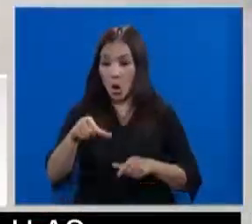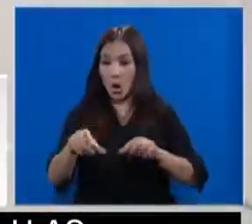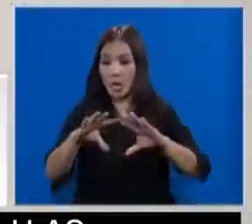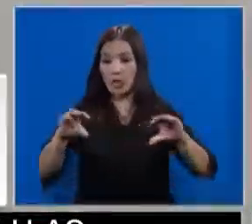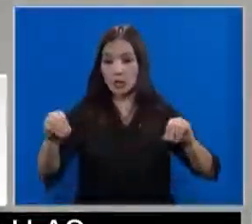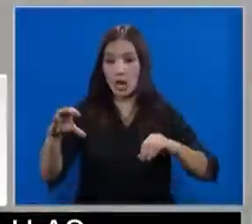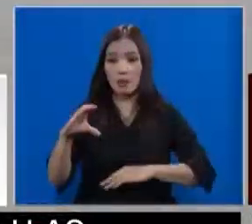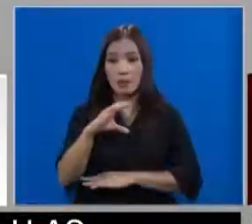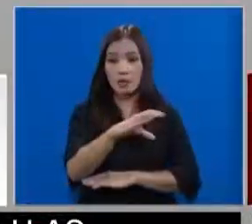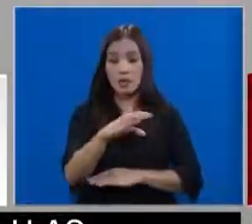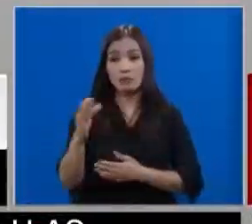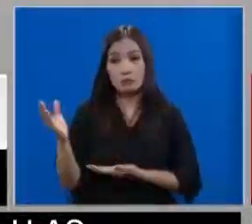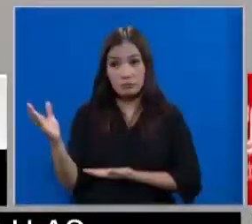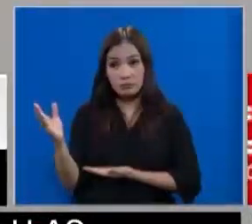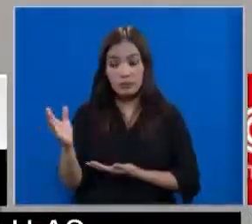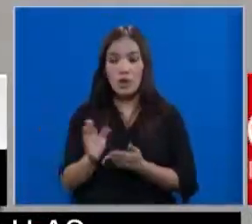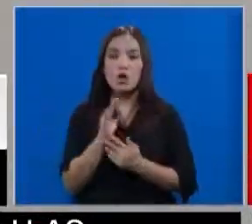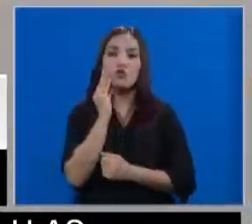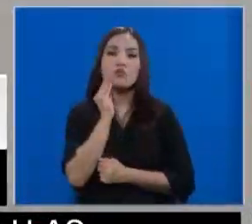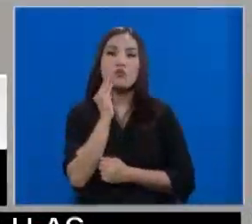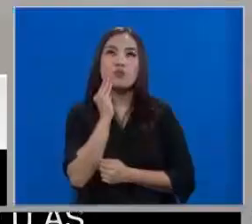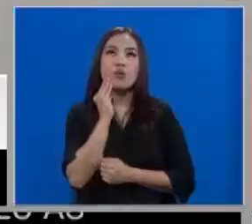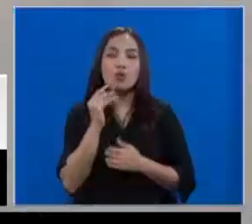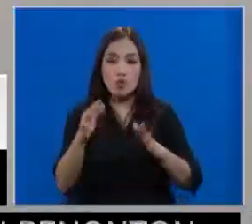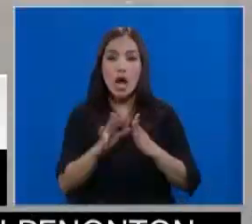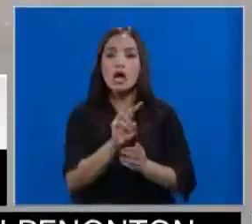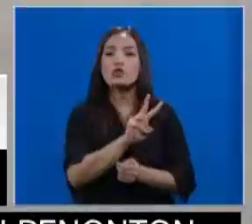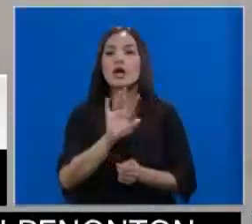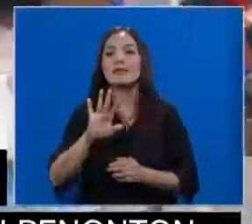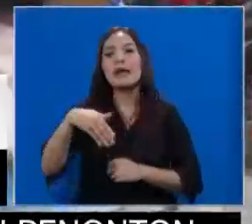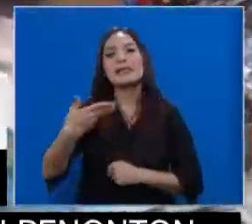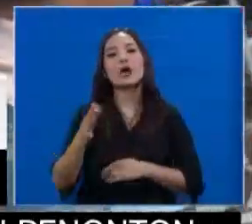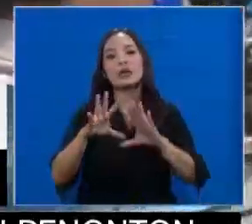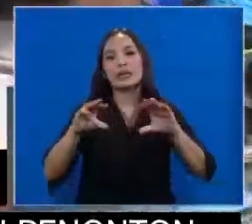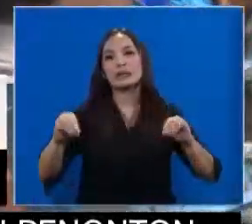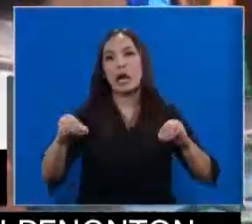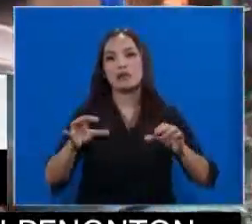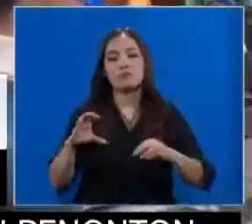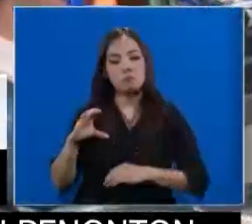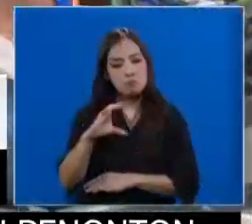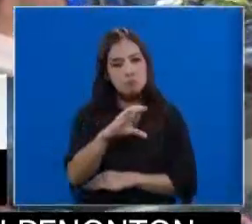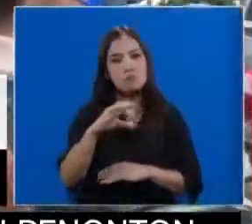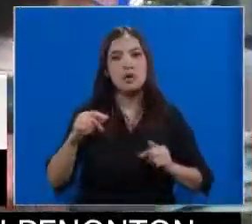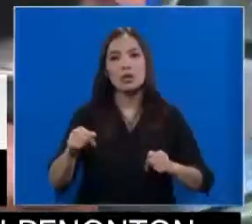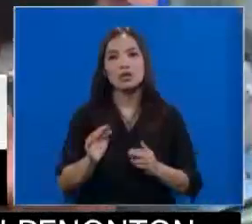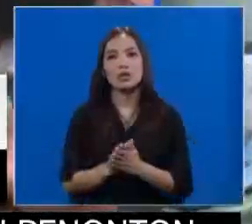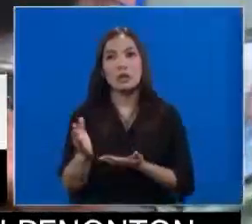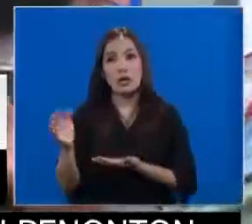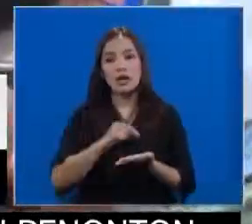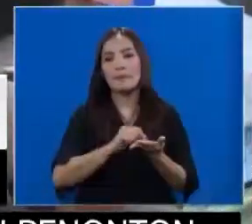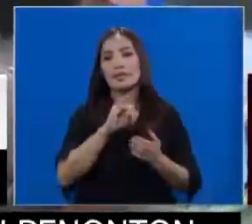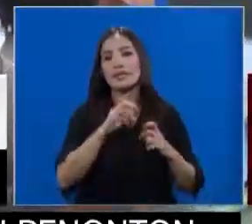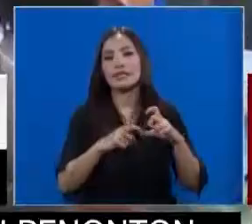namanya Israel, yang sudah 25 tahun bekerja sebagai tukang beca. Selama menjadi tukang beca, Israel mampu